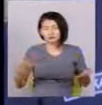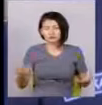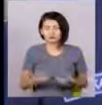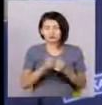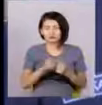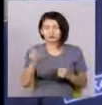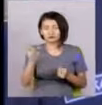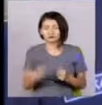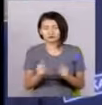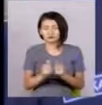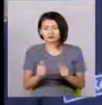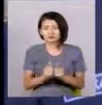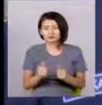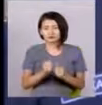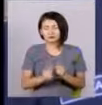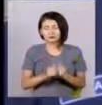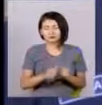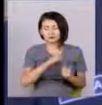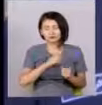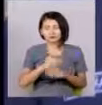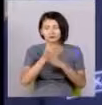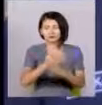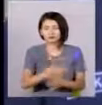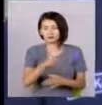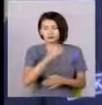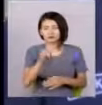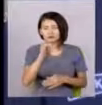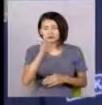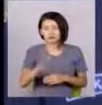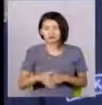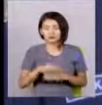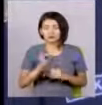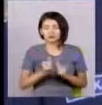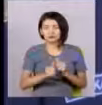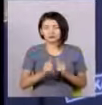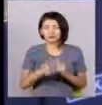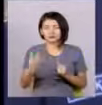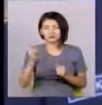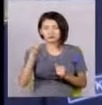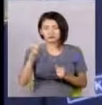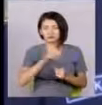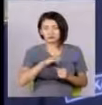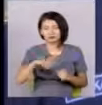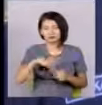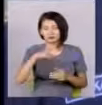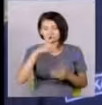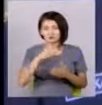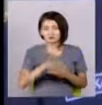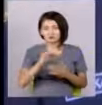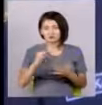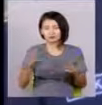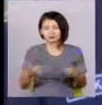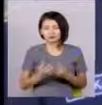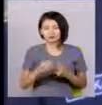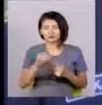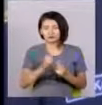қасында құтқарам деген адамдар қасында малтып барып көмектесе алмаған. Өйткені ана бала адам өзі ұстап, ілініп,